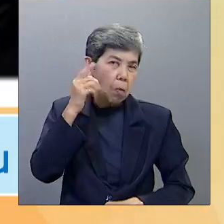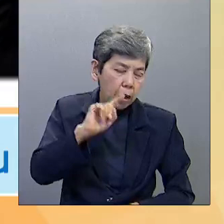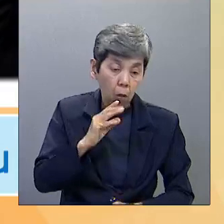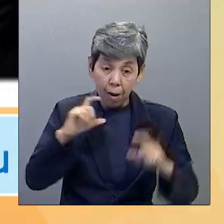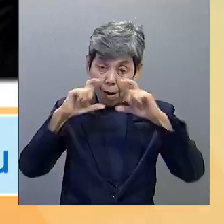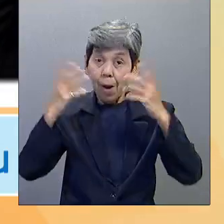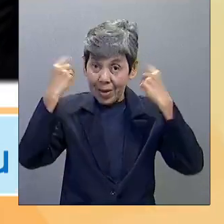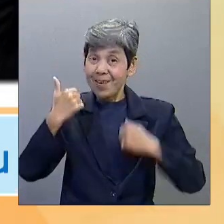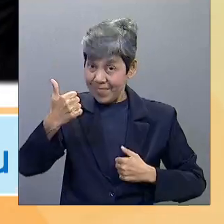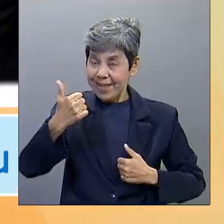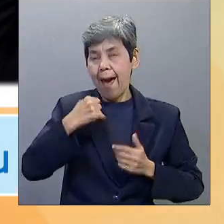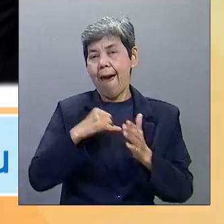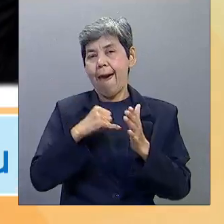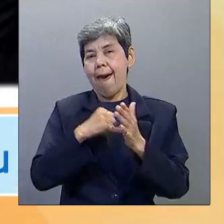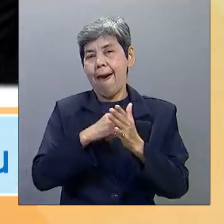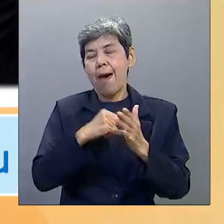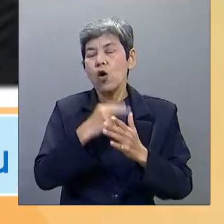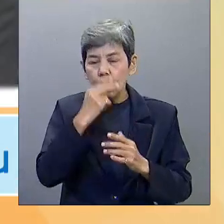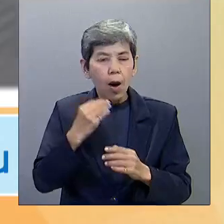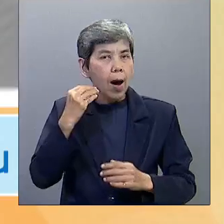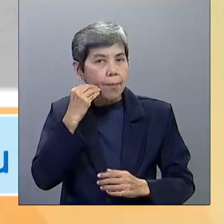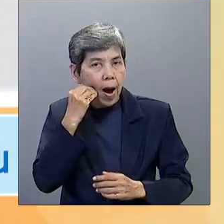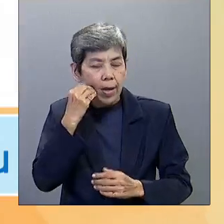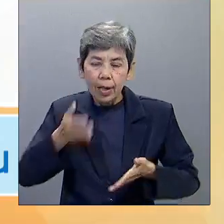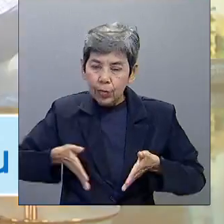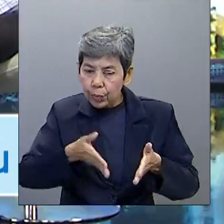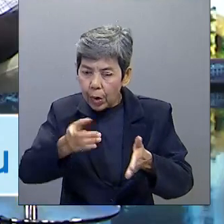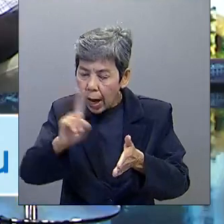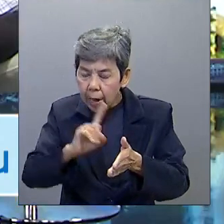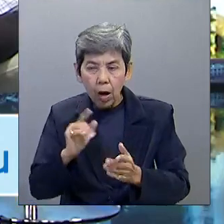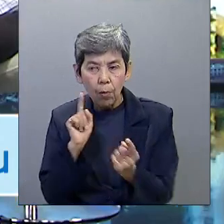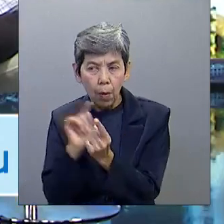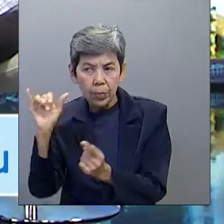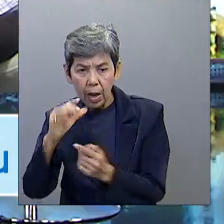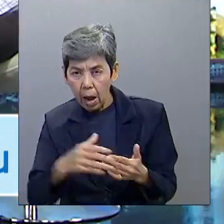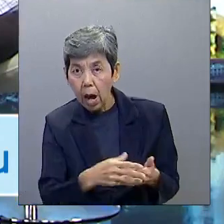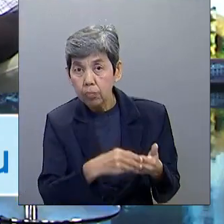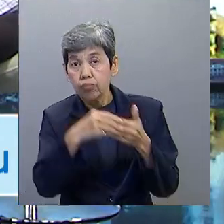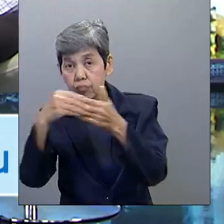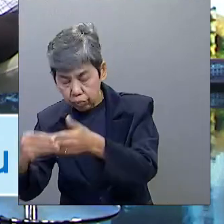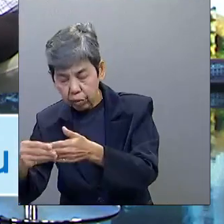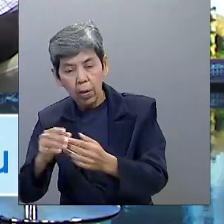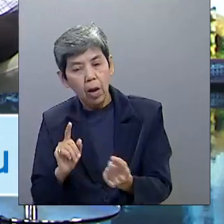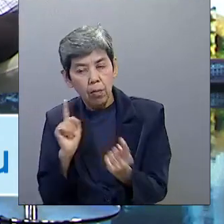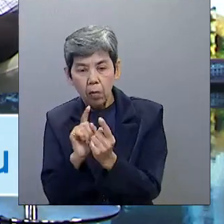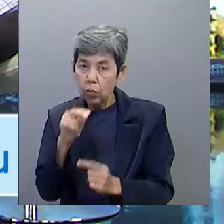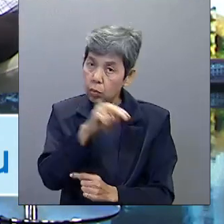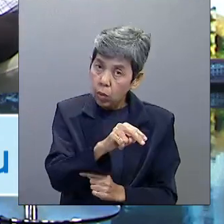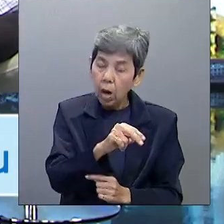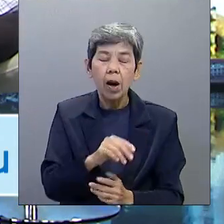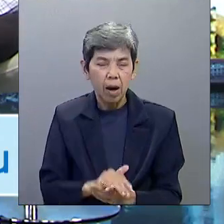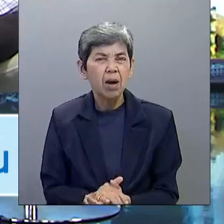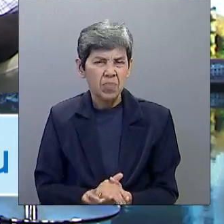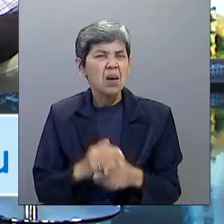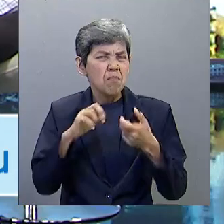ประชาชนบ่งชี้ก็อาจจะง่ายขึ้นดูที่อยู่ดูญาติให้มาติดต่อรับหรือว่าติดต่อมาหา ก็จะมีหลายปัญหา